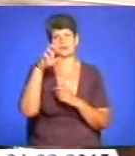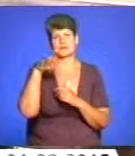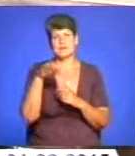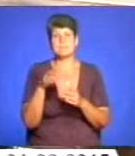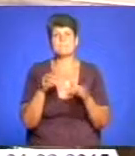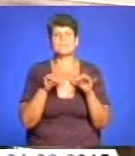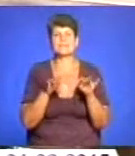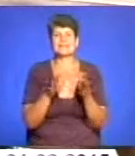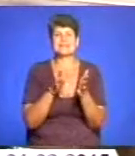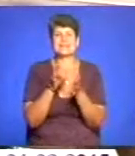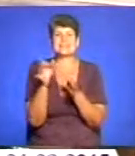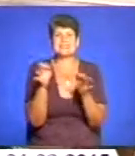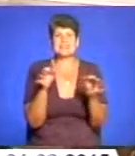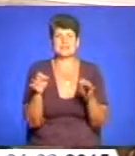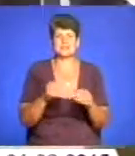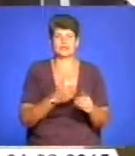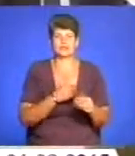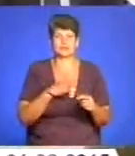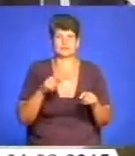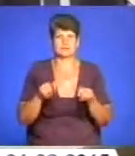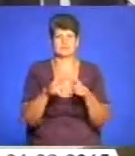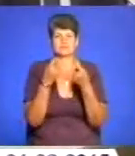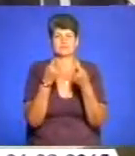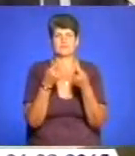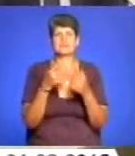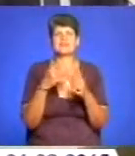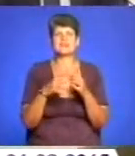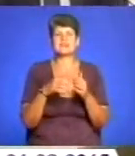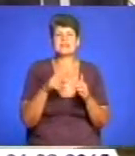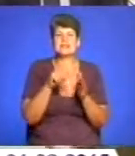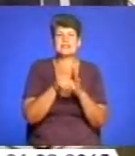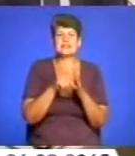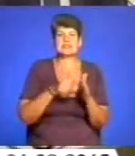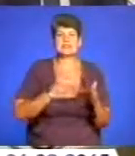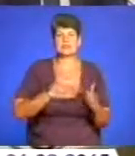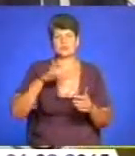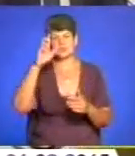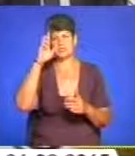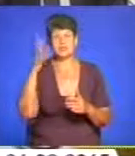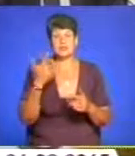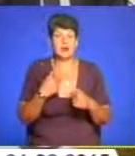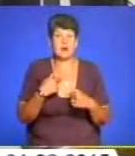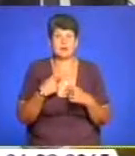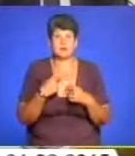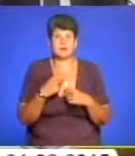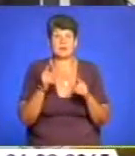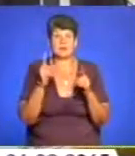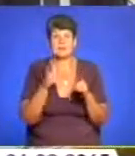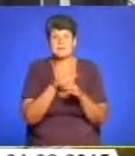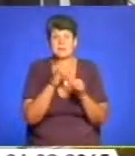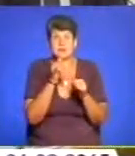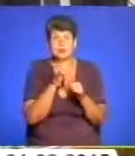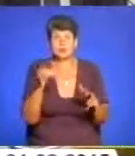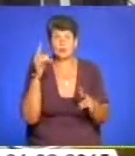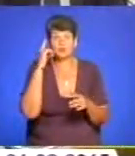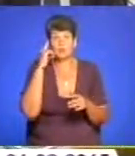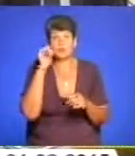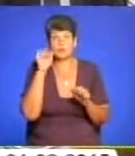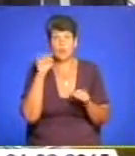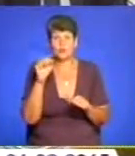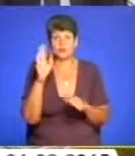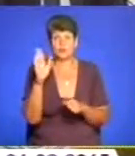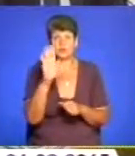децентралізації намагаються зірвати. Всередині нашої країни знаходяться ті, я би ніколи в житті по деяким не подумав, що вони можуть бути